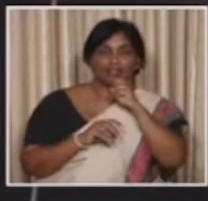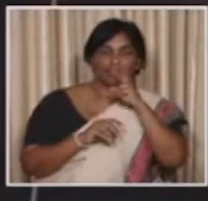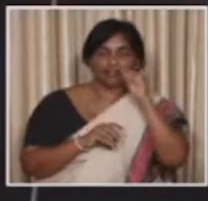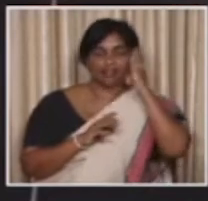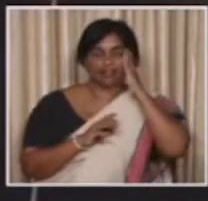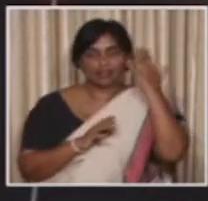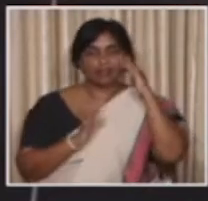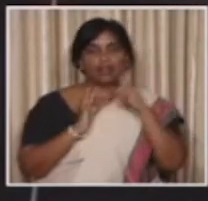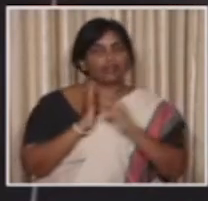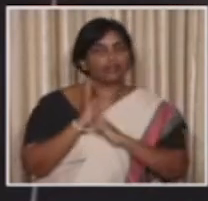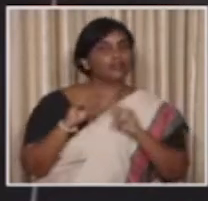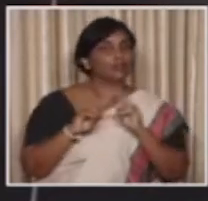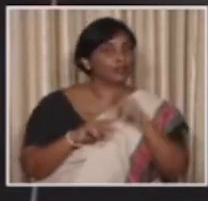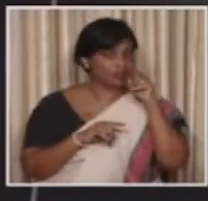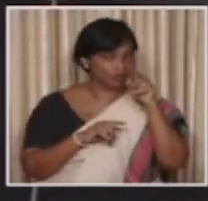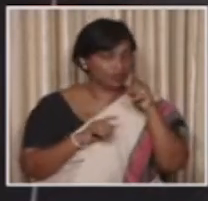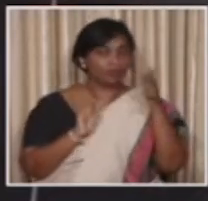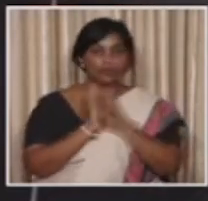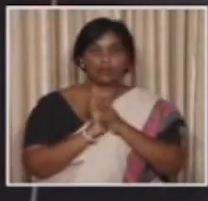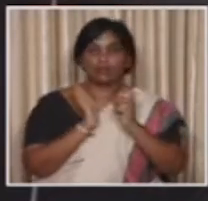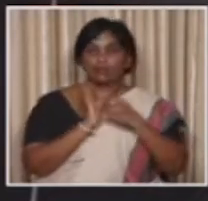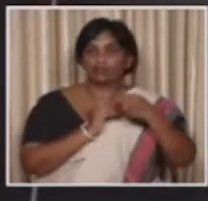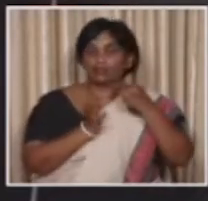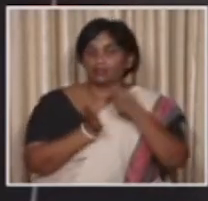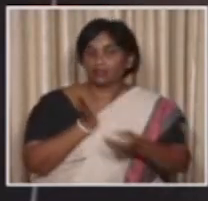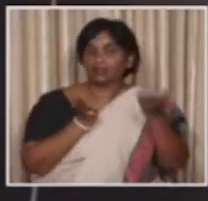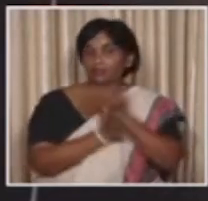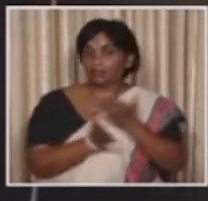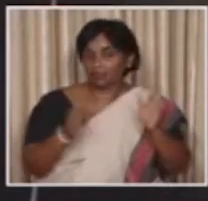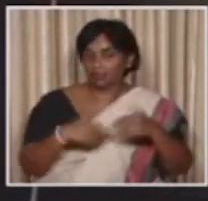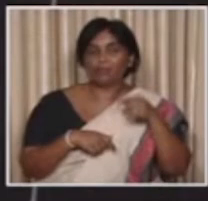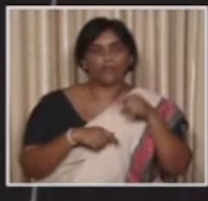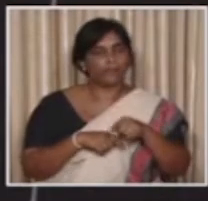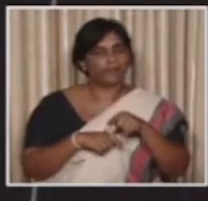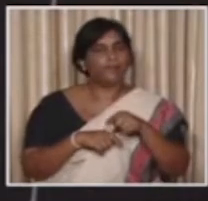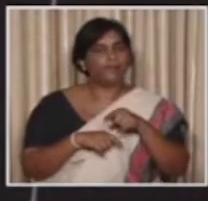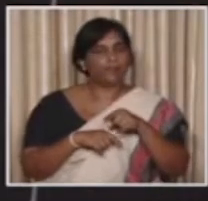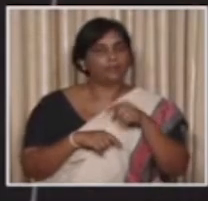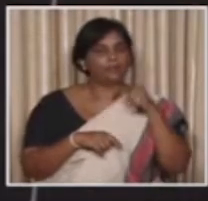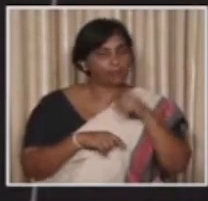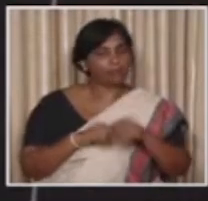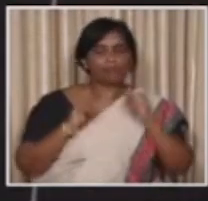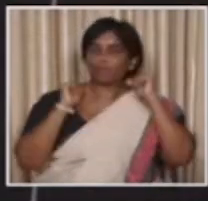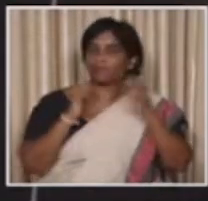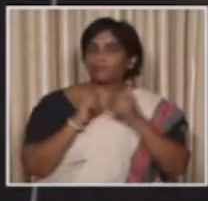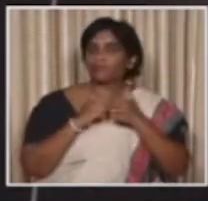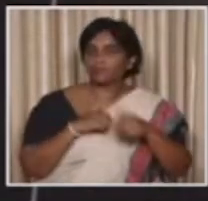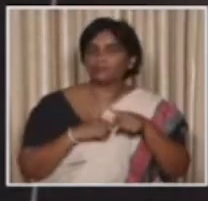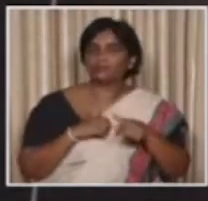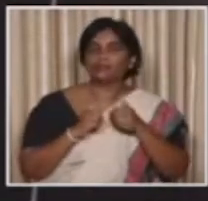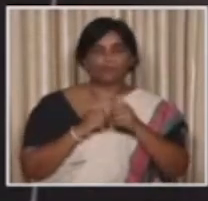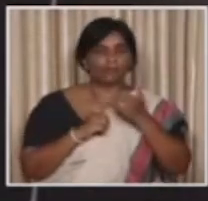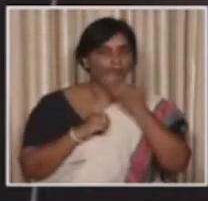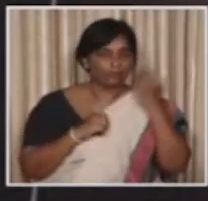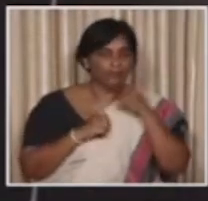මේ ජාත්‍යන්තර මූල්‍ය අරමුදලේ විස්තීර්ණ ණය කිවිසුම් අත්සන් කරන තෙක් එතුමා ඒකත් සාර්ථක කරගන්න